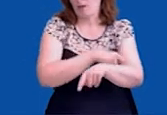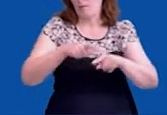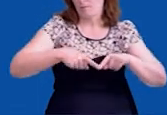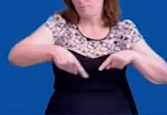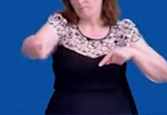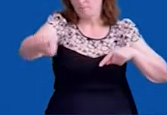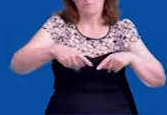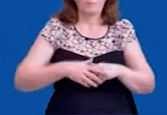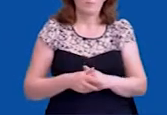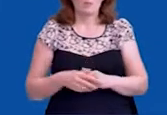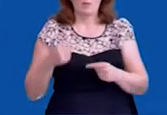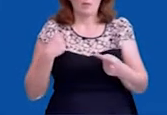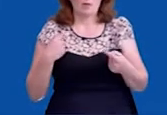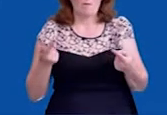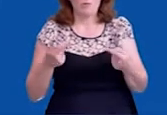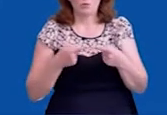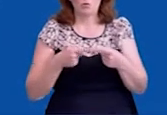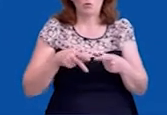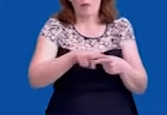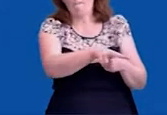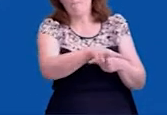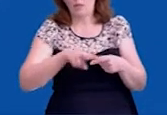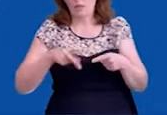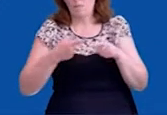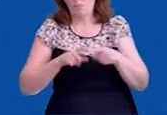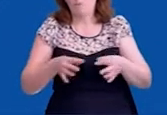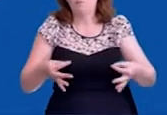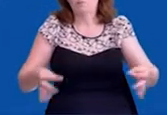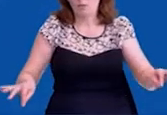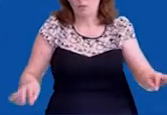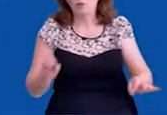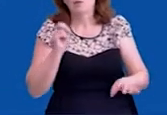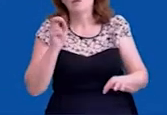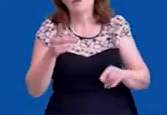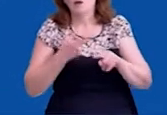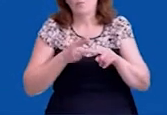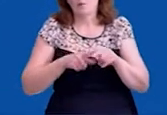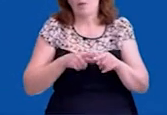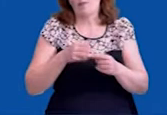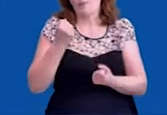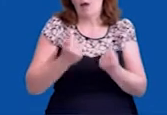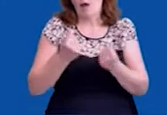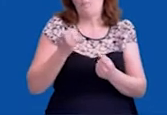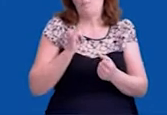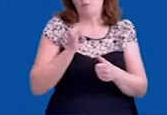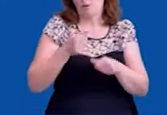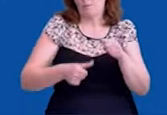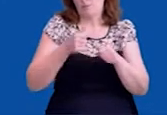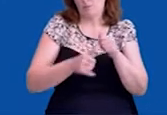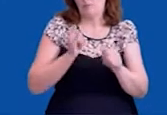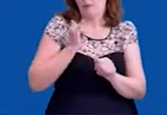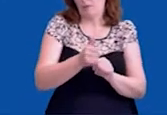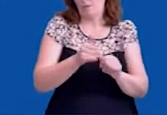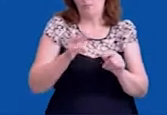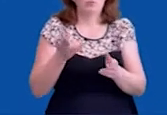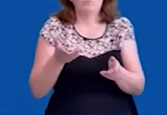не чітко не скажу, тому що я знаю, що вона паралельно йде незалежно. Яким чином ця автозаправочна станція буде мішати, приміру, той же